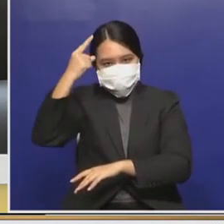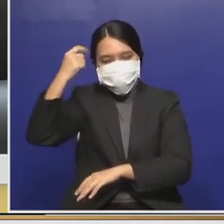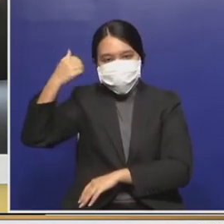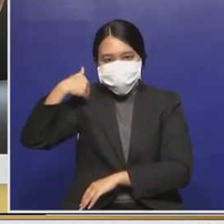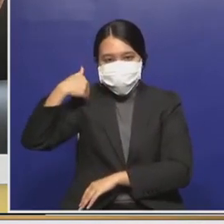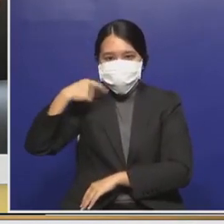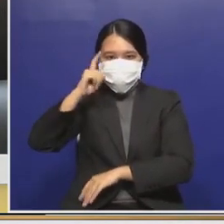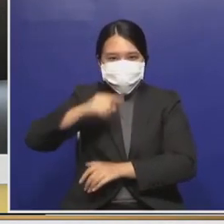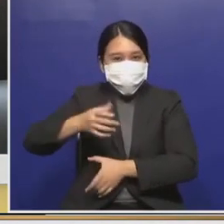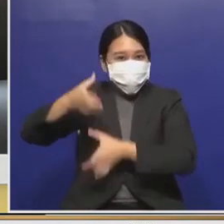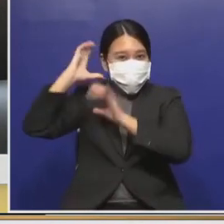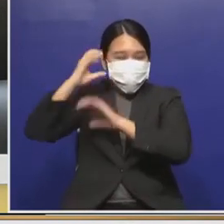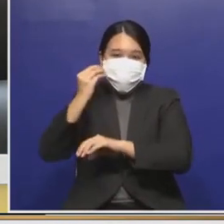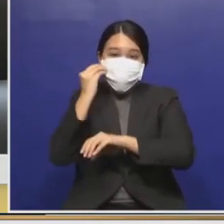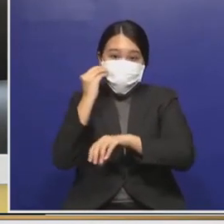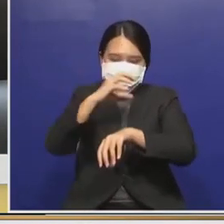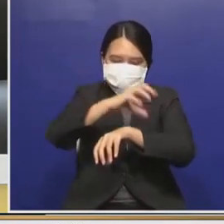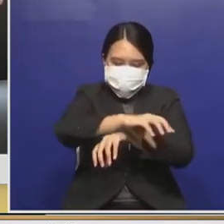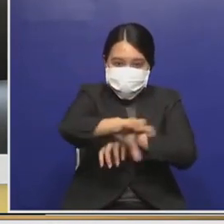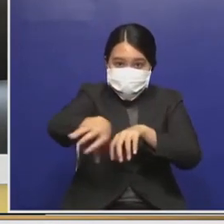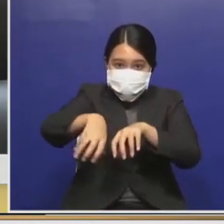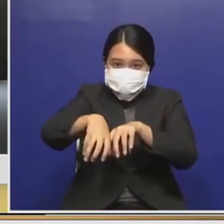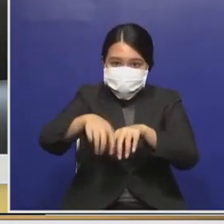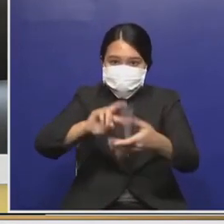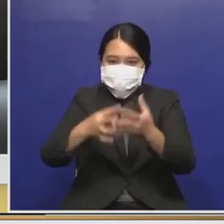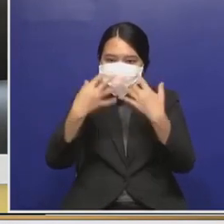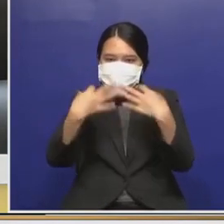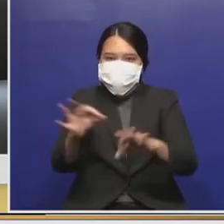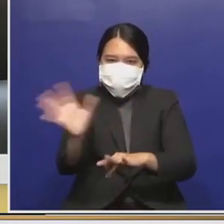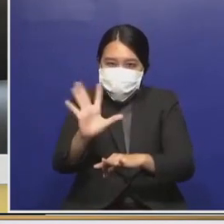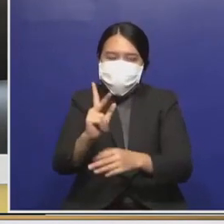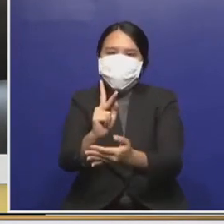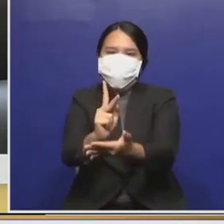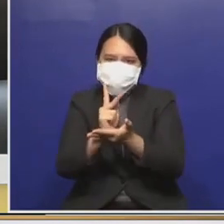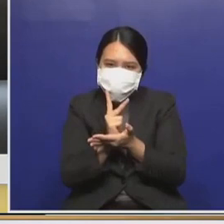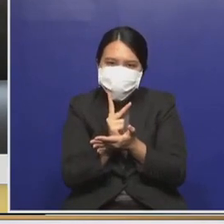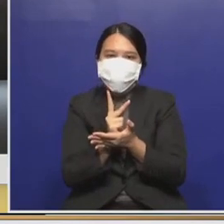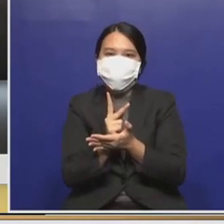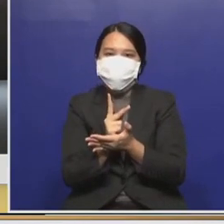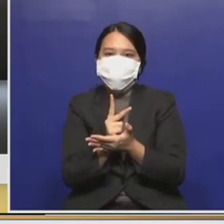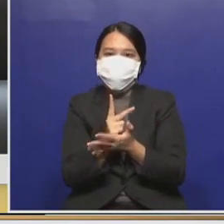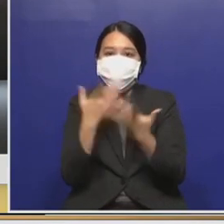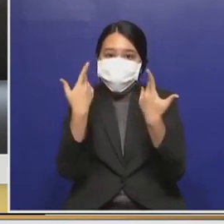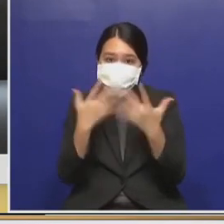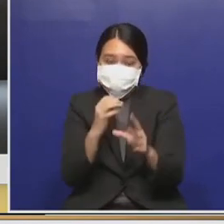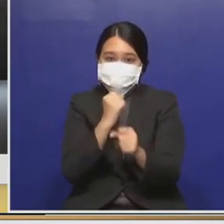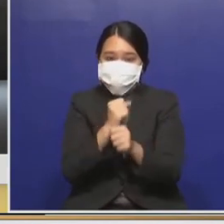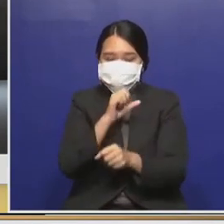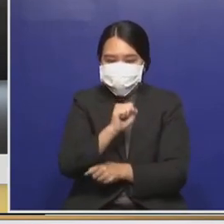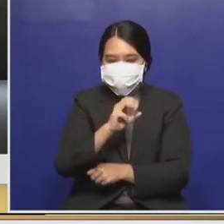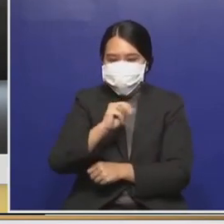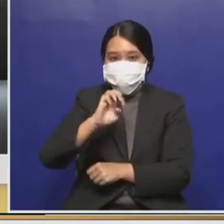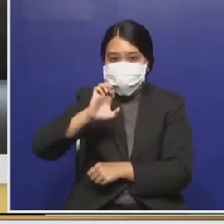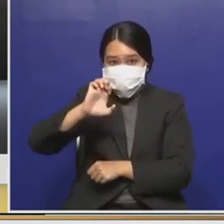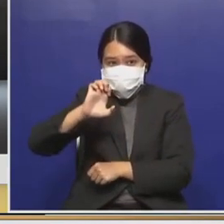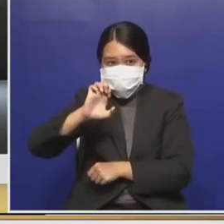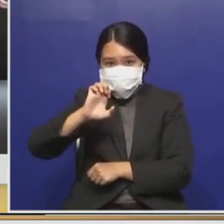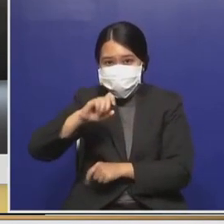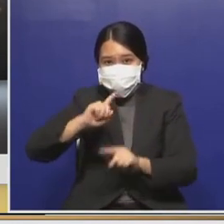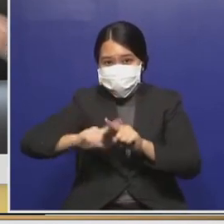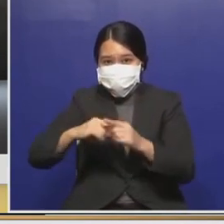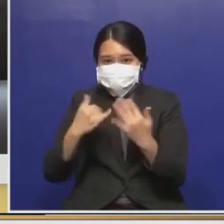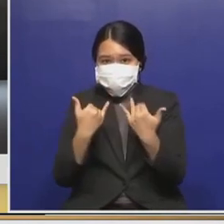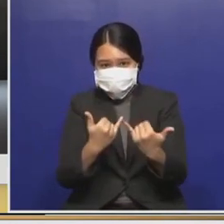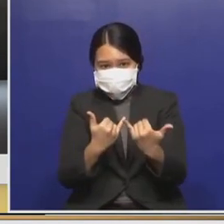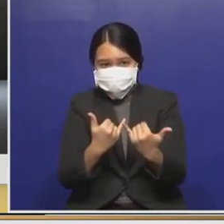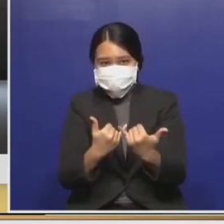ต้กลไปที่หมู่บ้านไม่ต้ให้เขาฟรี ใหเขากู้แล้็มา SME ลย่อยที่เขาเป็นหนี้มหาศ